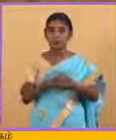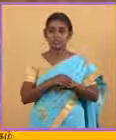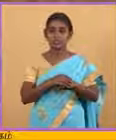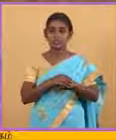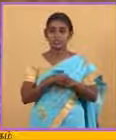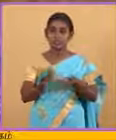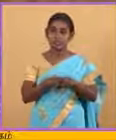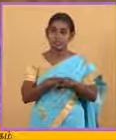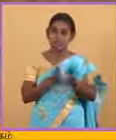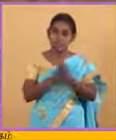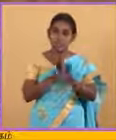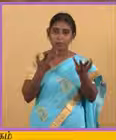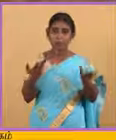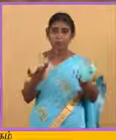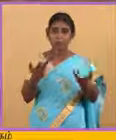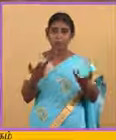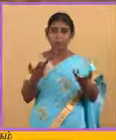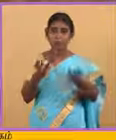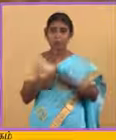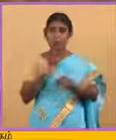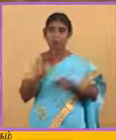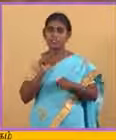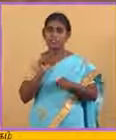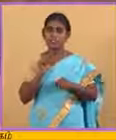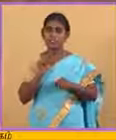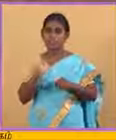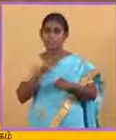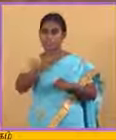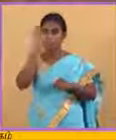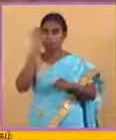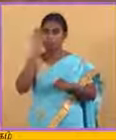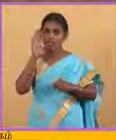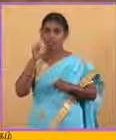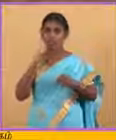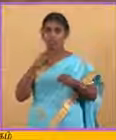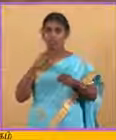ஈடுபாடு இல்லாததால் என்ன செய்தார்? மனம் கொடுக்க